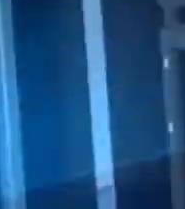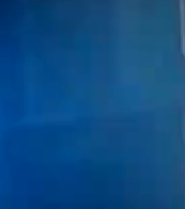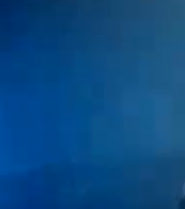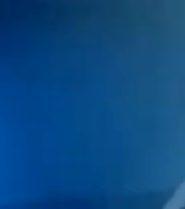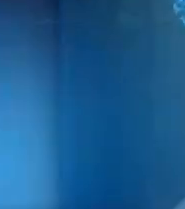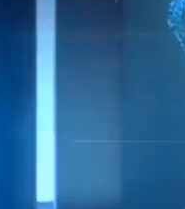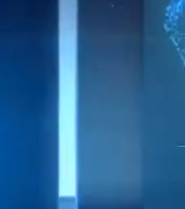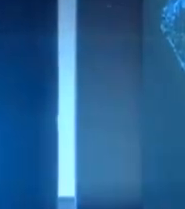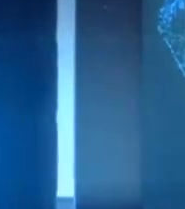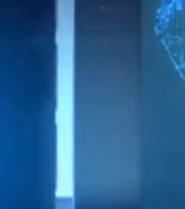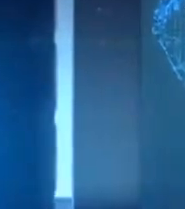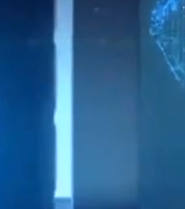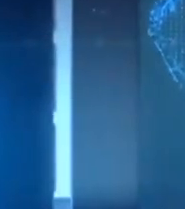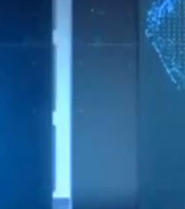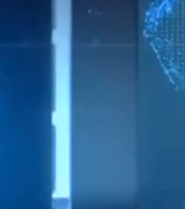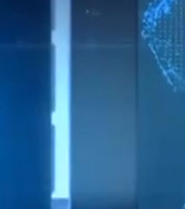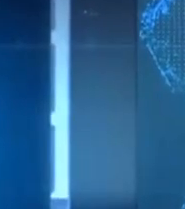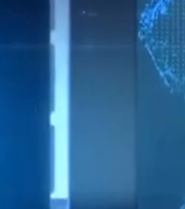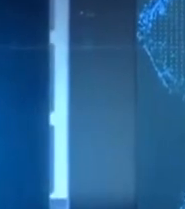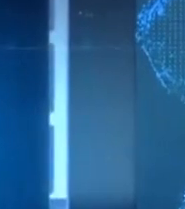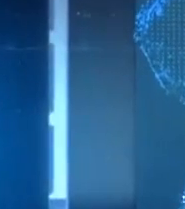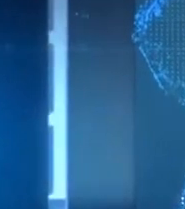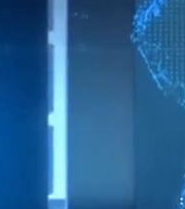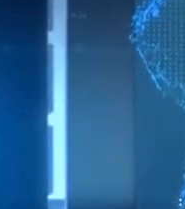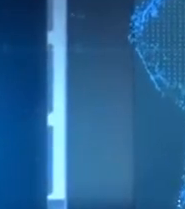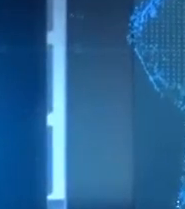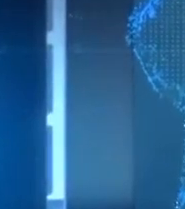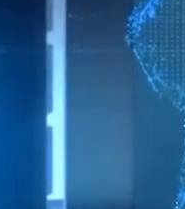Жасұлан Шымкенже, Жетісу арнасы, Талдықорған.